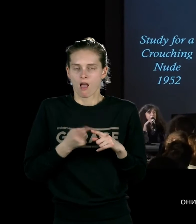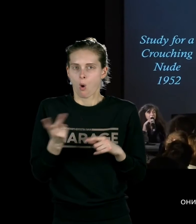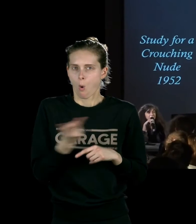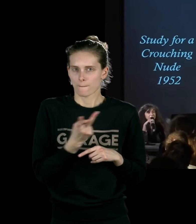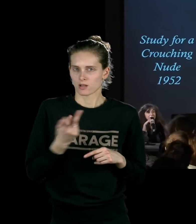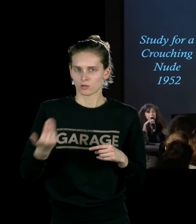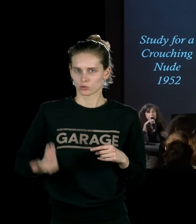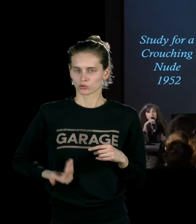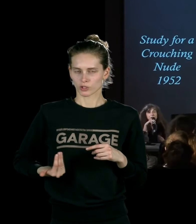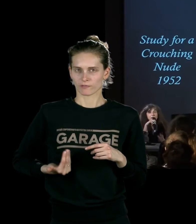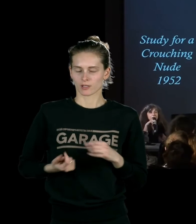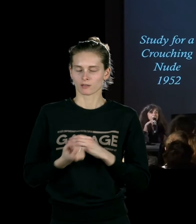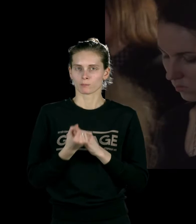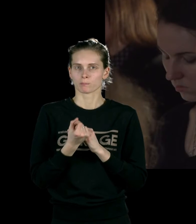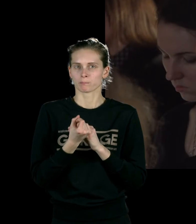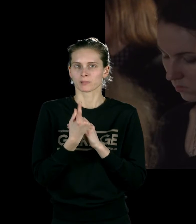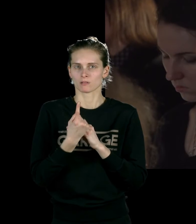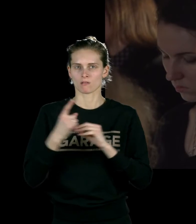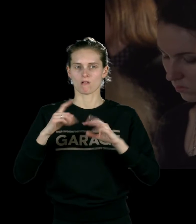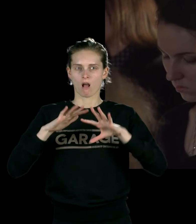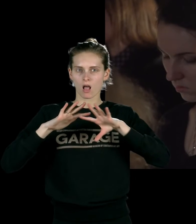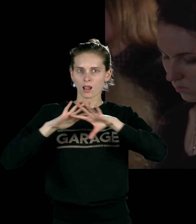вот возникает это пространство клетки,